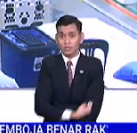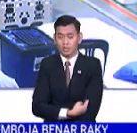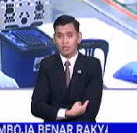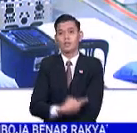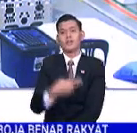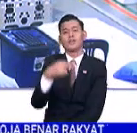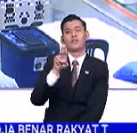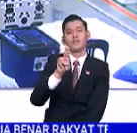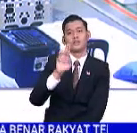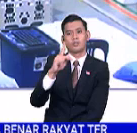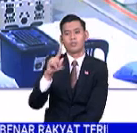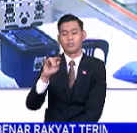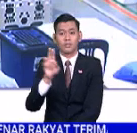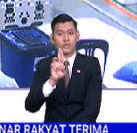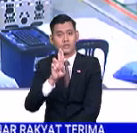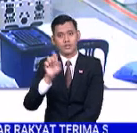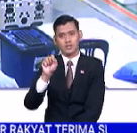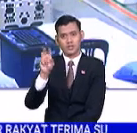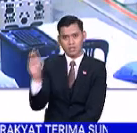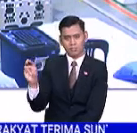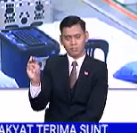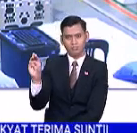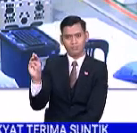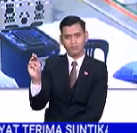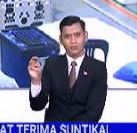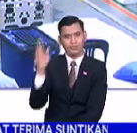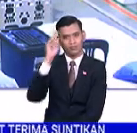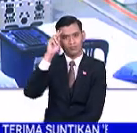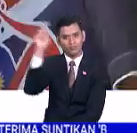Universiti Sains Malaysia Kubang Krian.